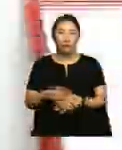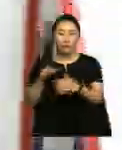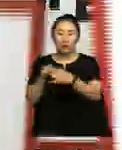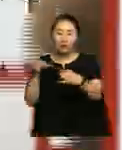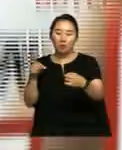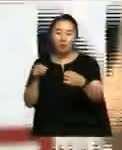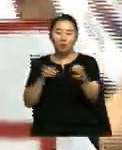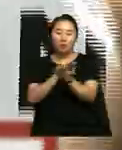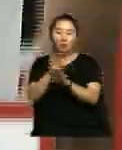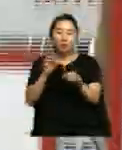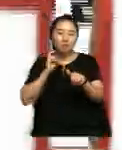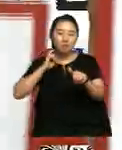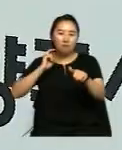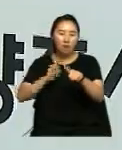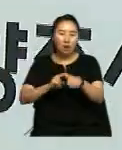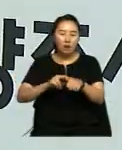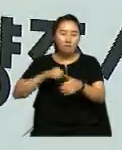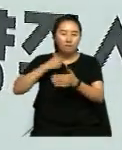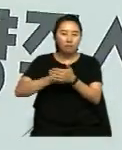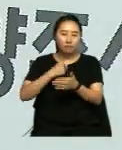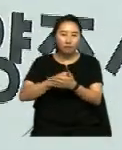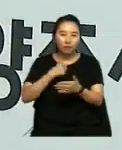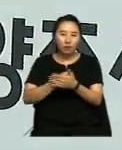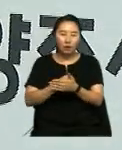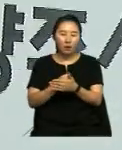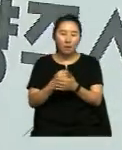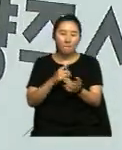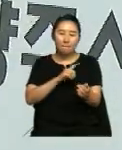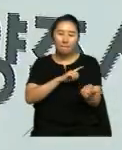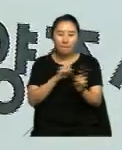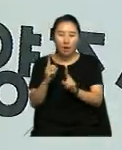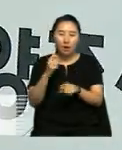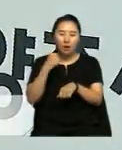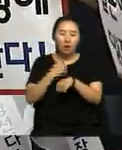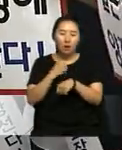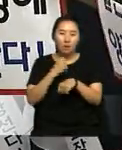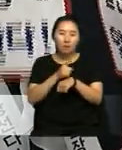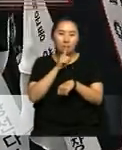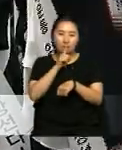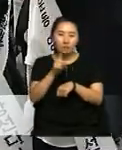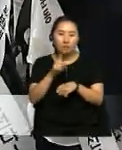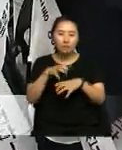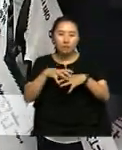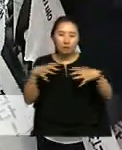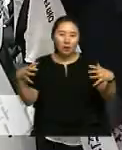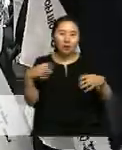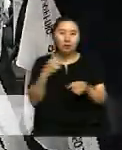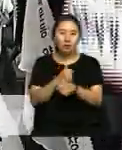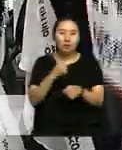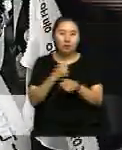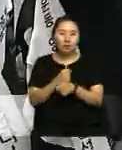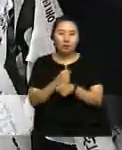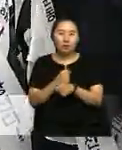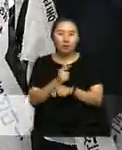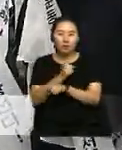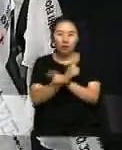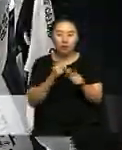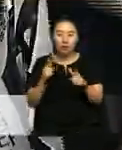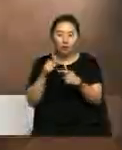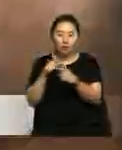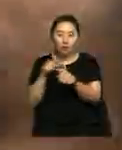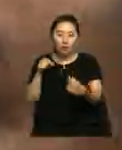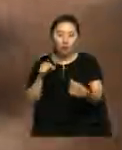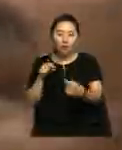일본 경제 보복을 규탄하고 철회를 촉구하는 함성이 양주시에 드높습니다. 경기 섬유지원센터에서 열린 일본